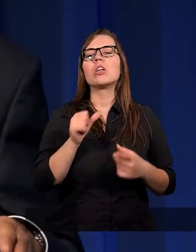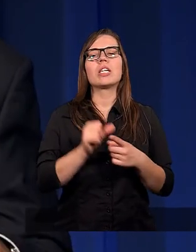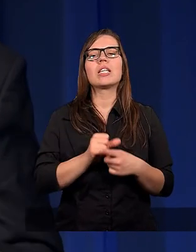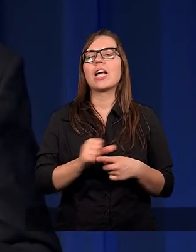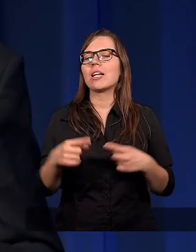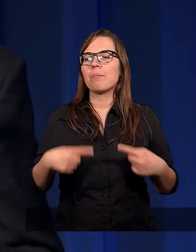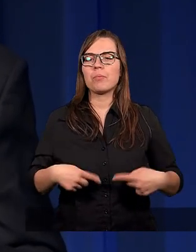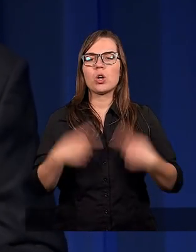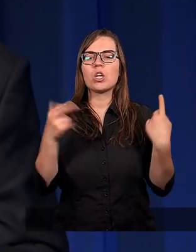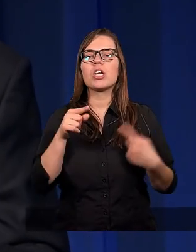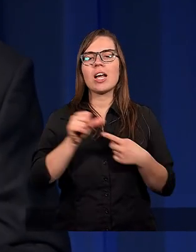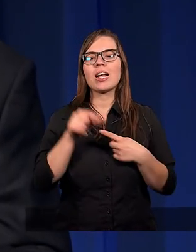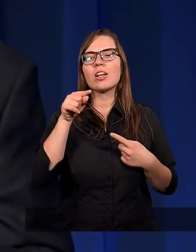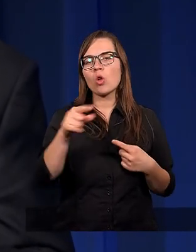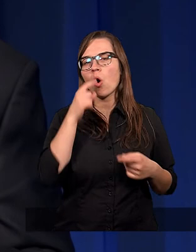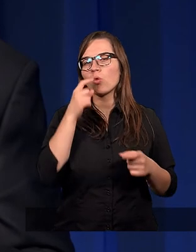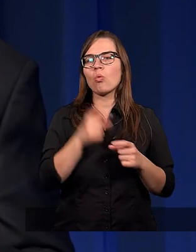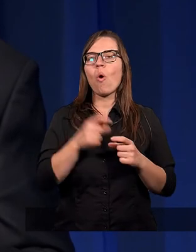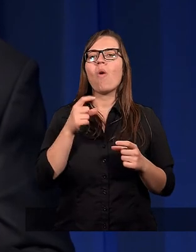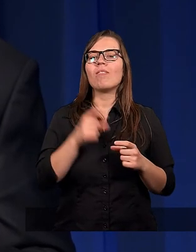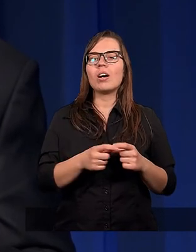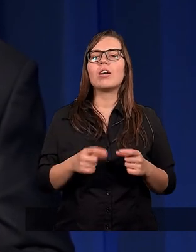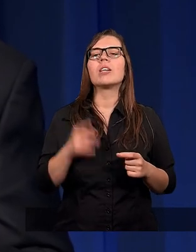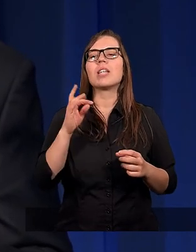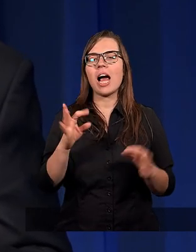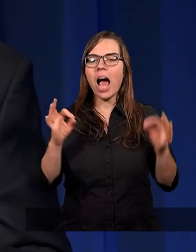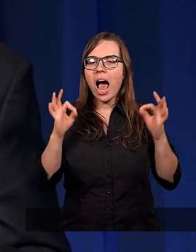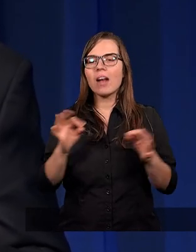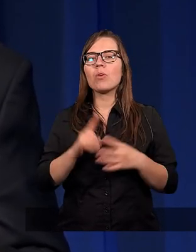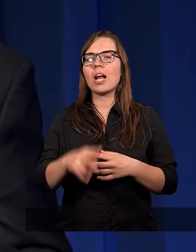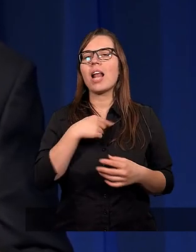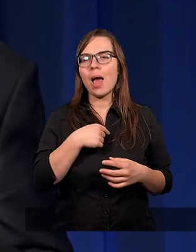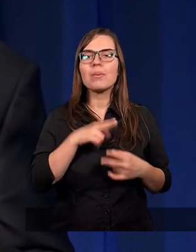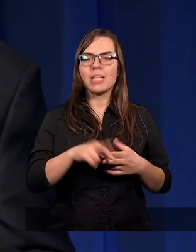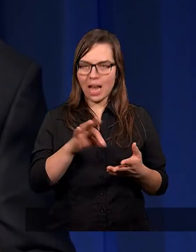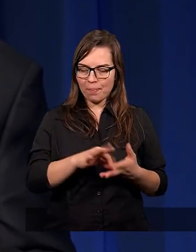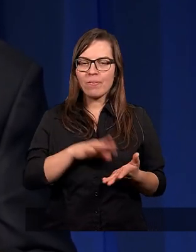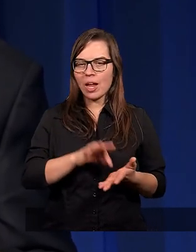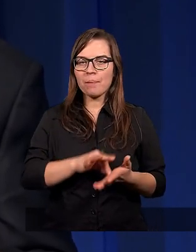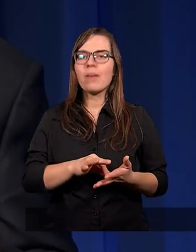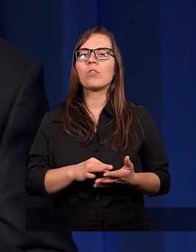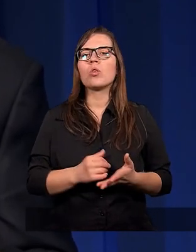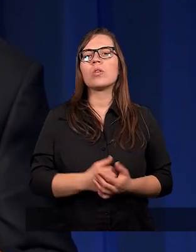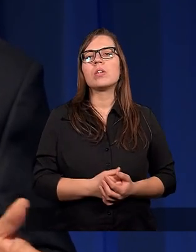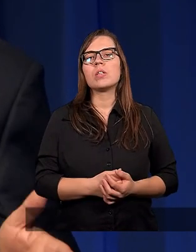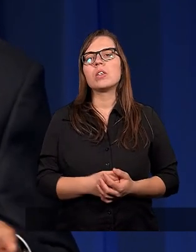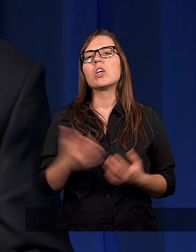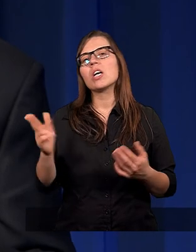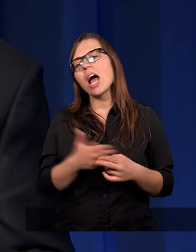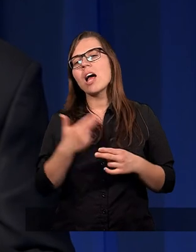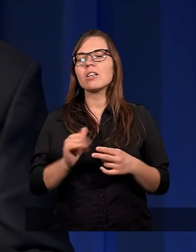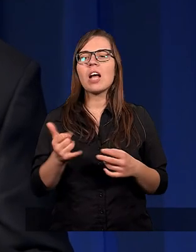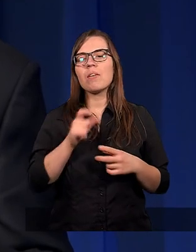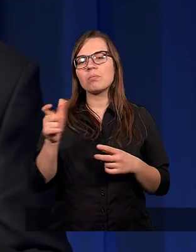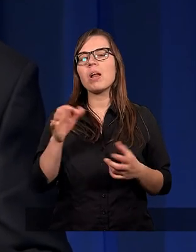jestem przekonany, że jest to słowo takie aktualne dla mnie na pewno. Wiecie, kiedyś